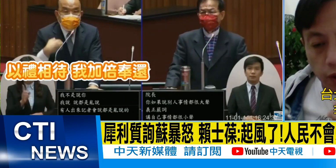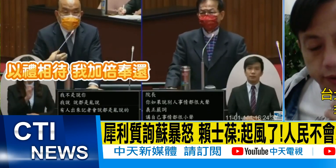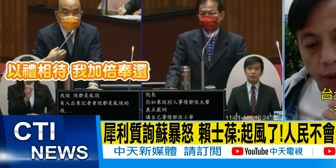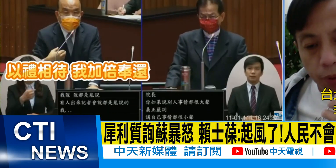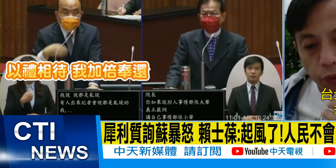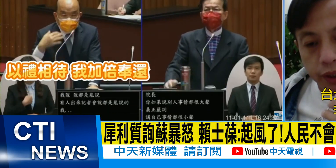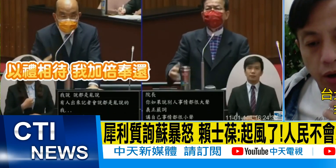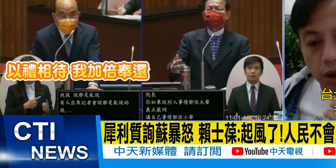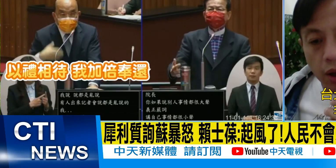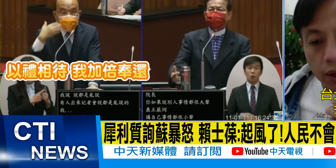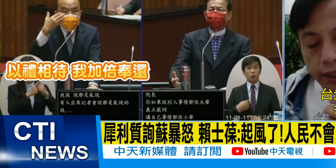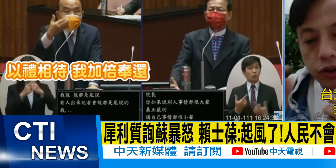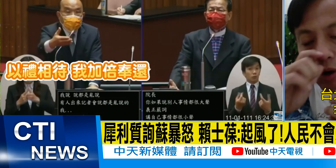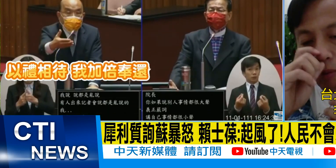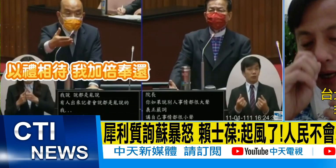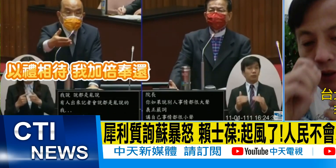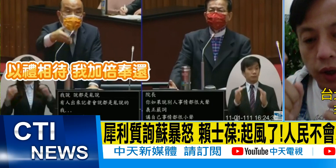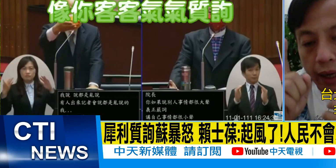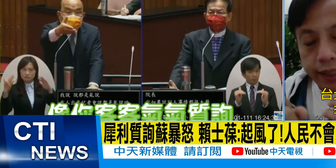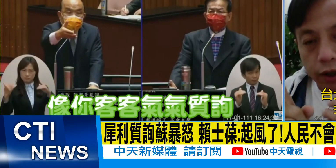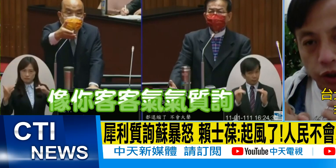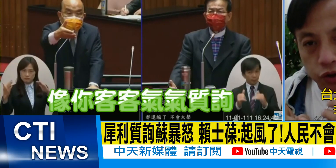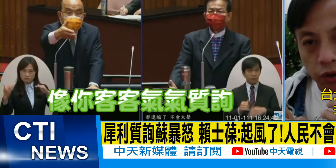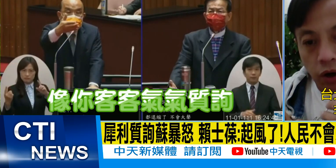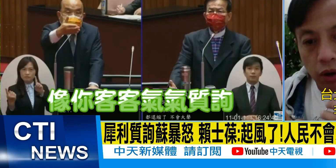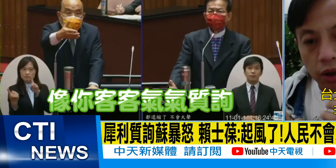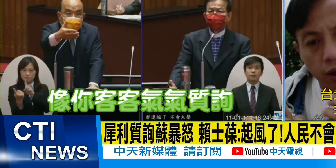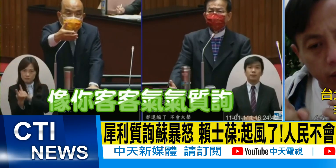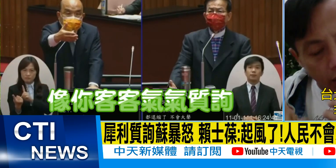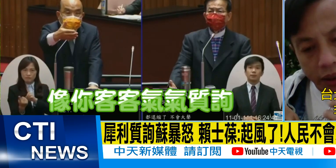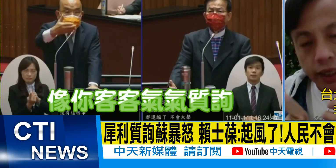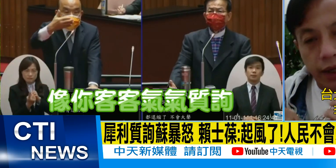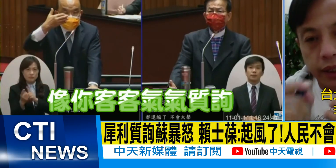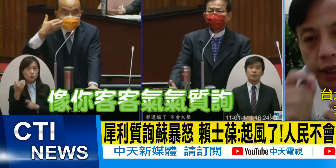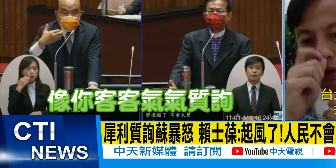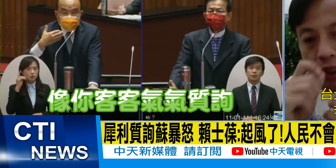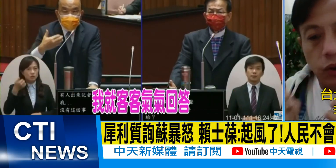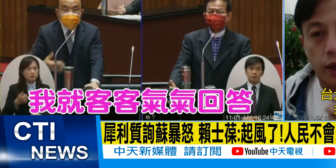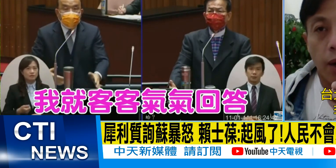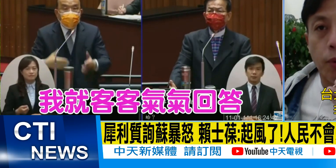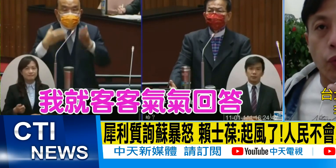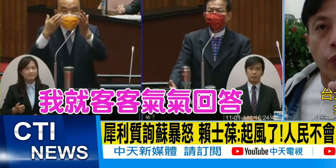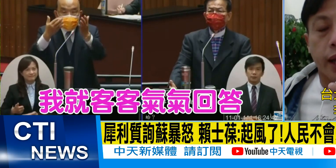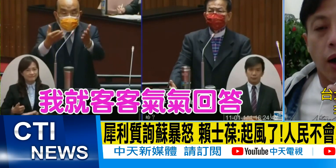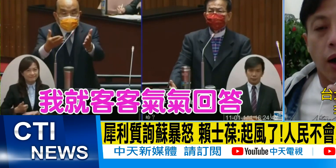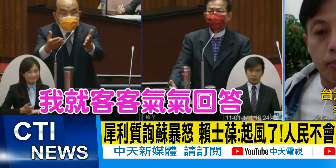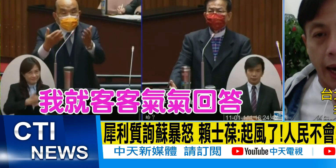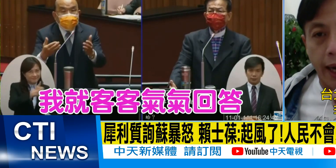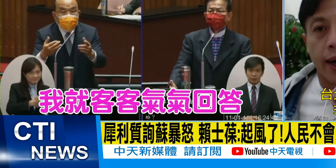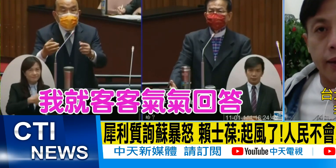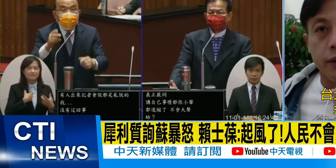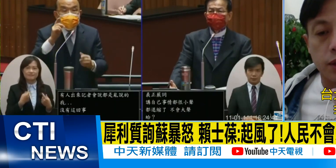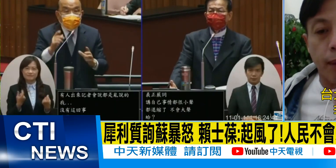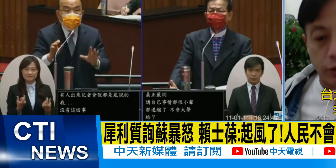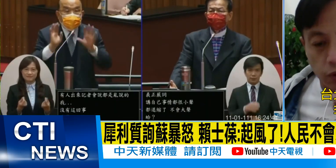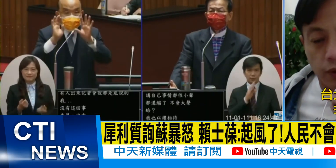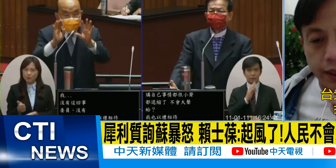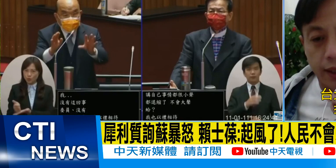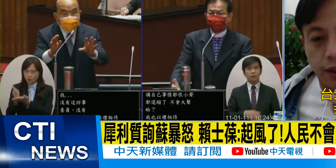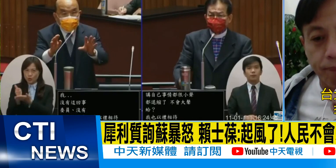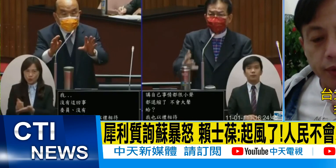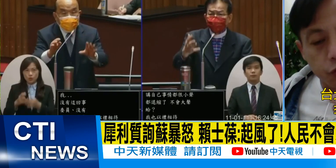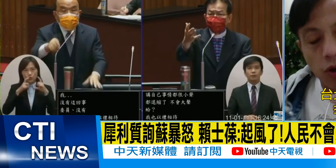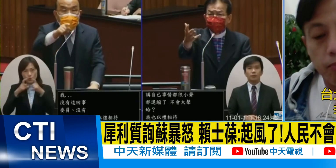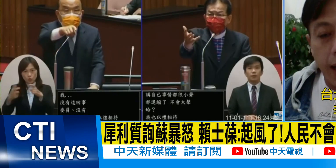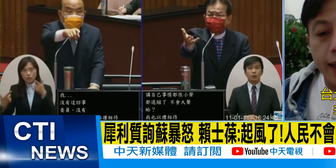民党中央党部遇到，那时候马英九刚当选总统，隔一两天我在中央党部遇到马以南，就是马总统的大